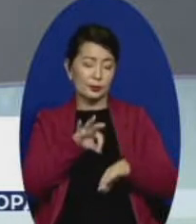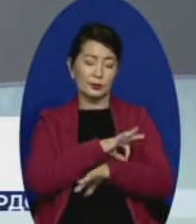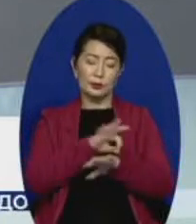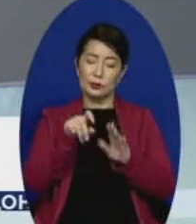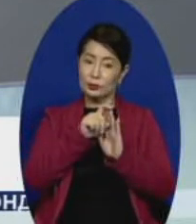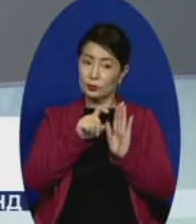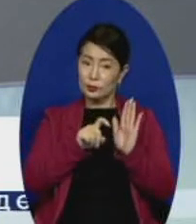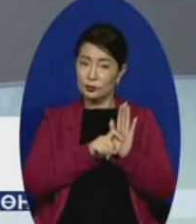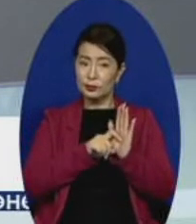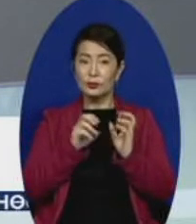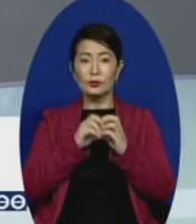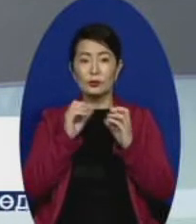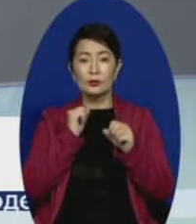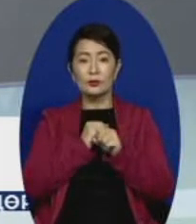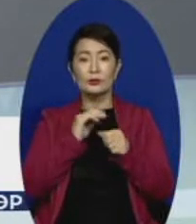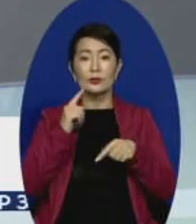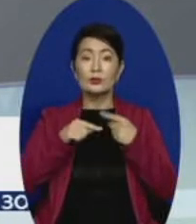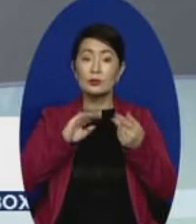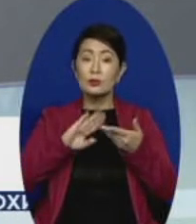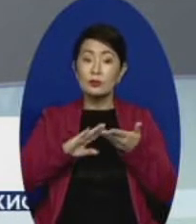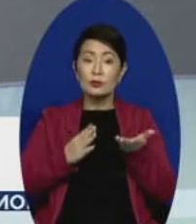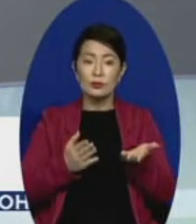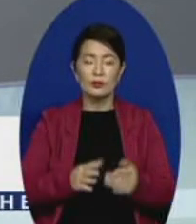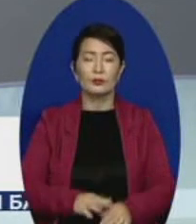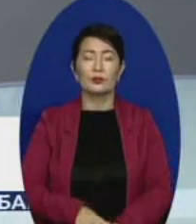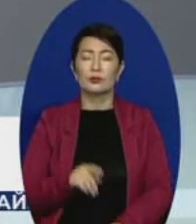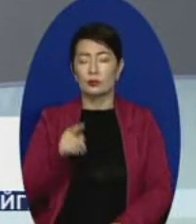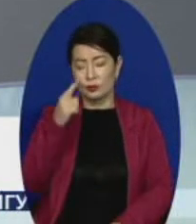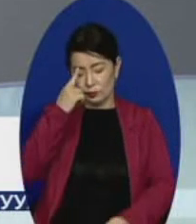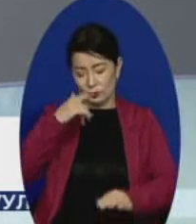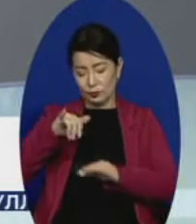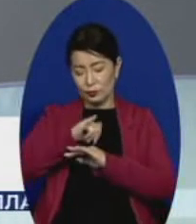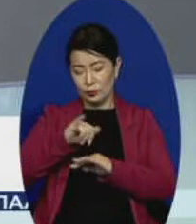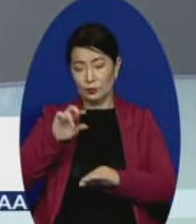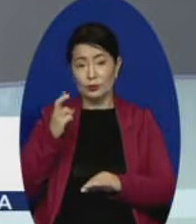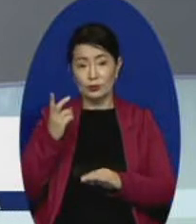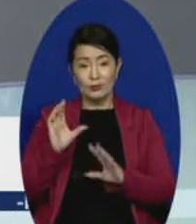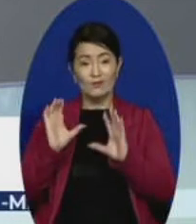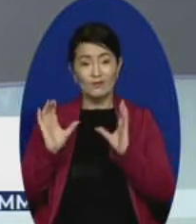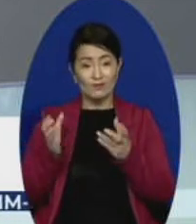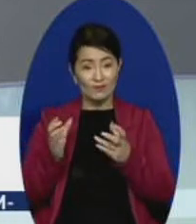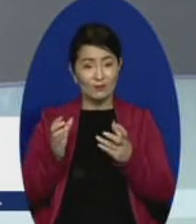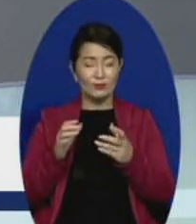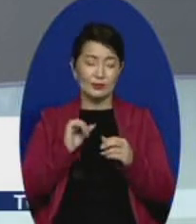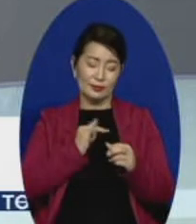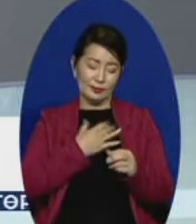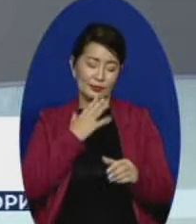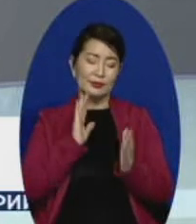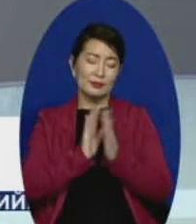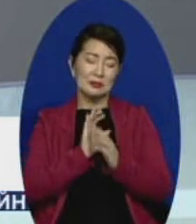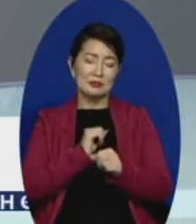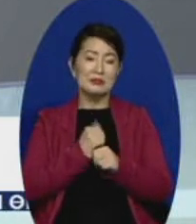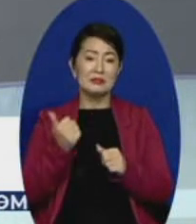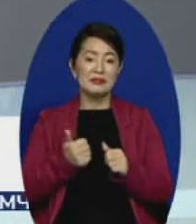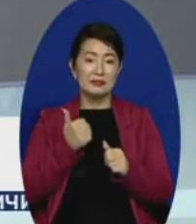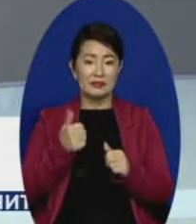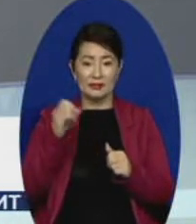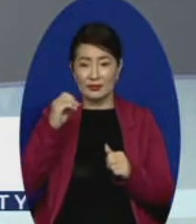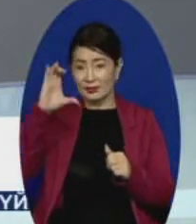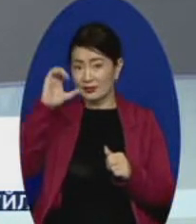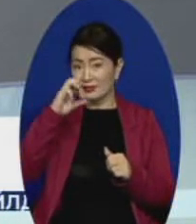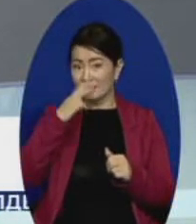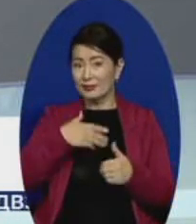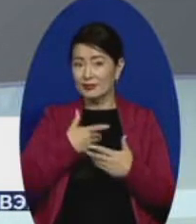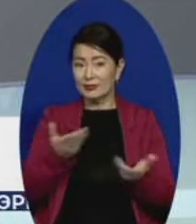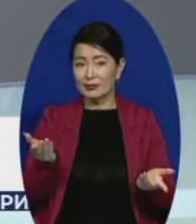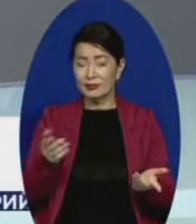хөтөлбөрүүд бүтээн байгуулалтын ажлын талаар танилцууллаа. Монгол улс бүс нутгийн хэмжээнд эдгтэй хамтран ажиллахад бэлэн гэдгийг ерөнхий сайд